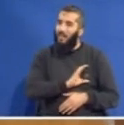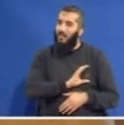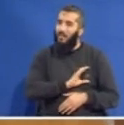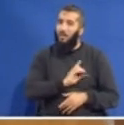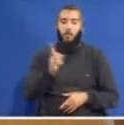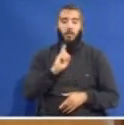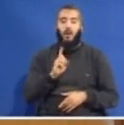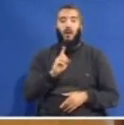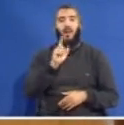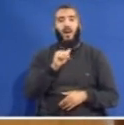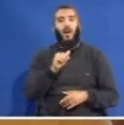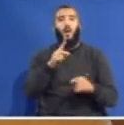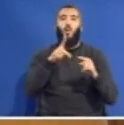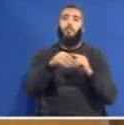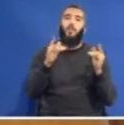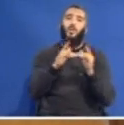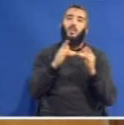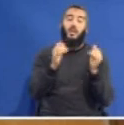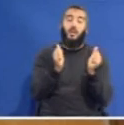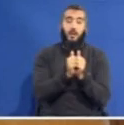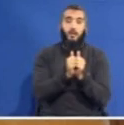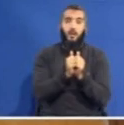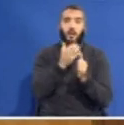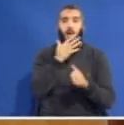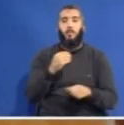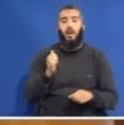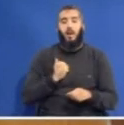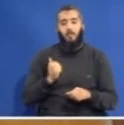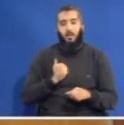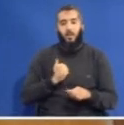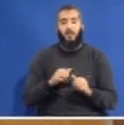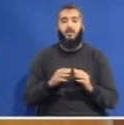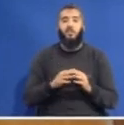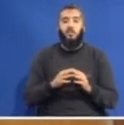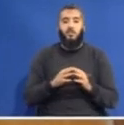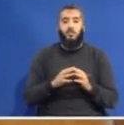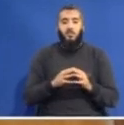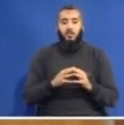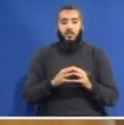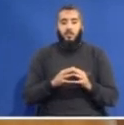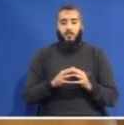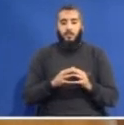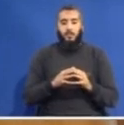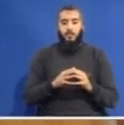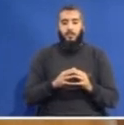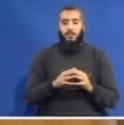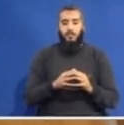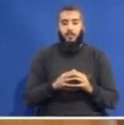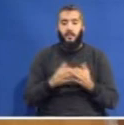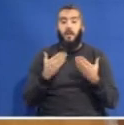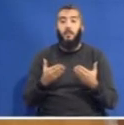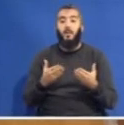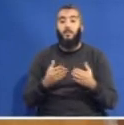ولا تنمي عليك ما لا يرضيك ولا ليس فيك. فعلى كل حال دروك راك